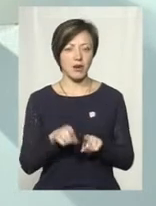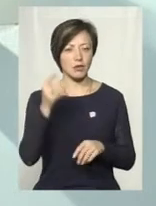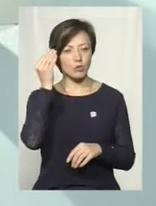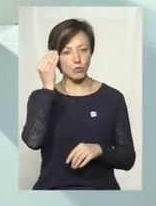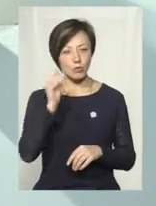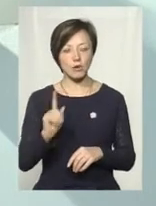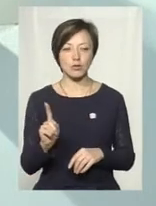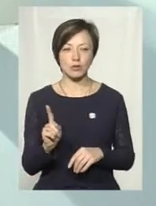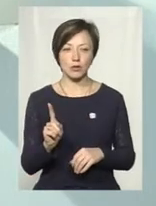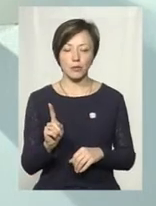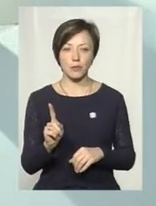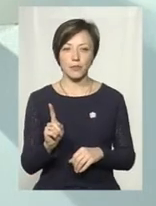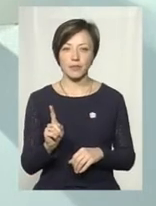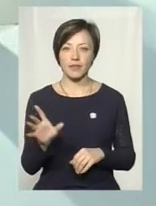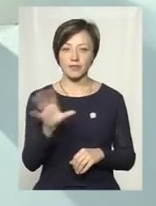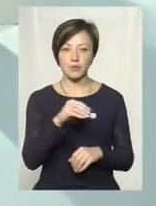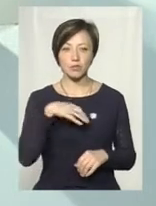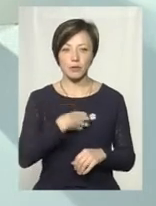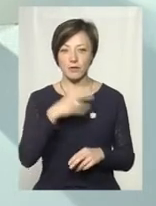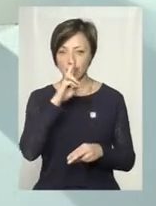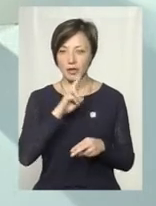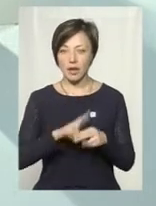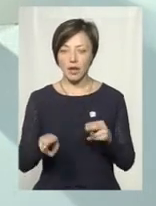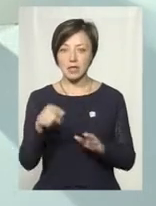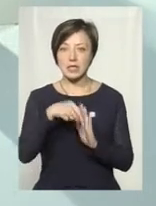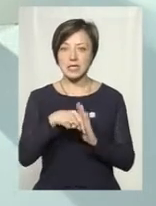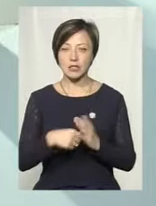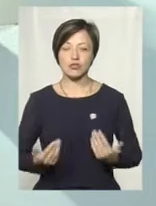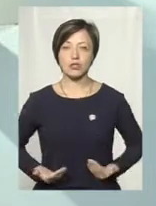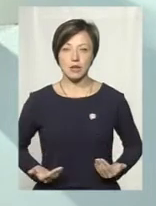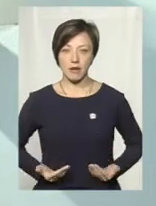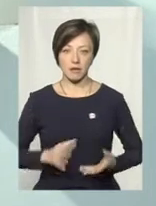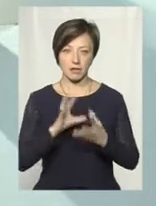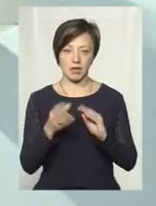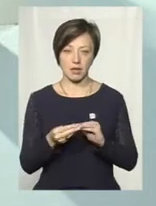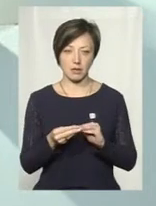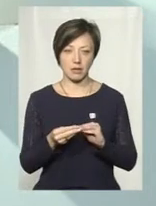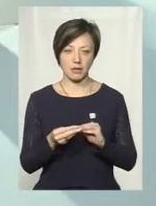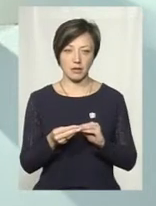думка, що вони всі сумні, вони втратили сенс життя взагалі.